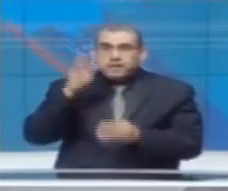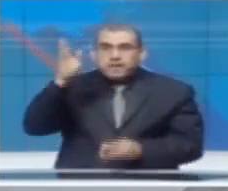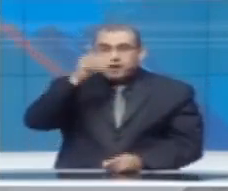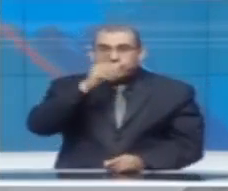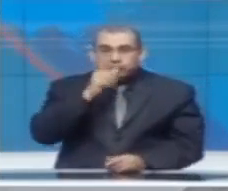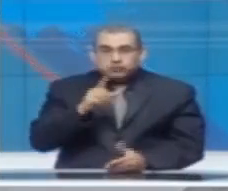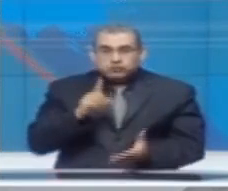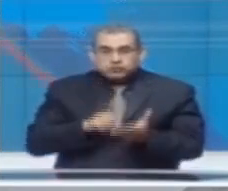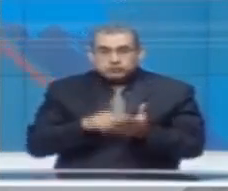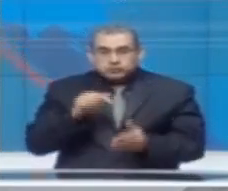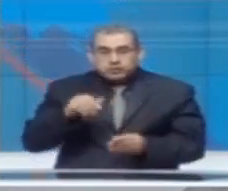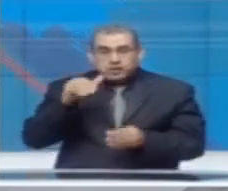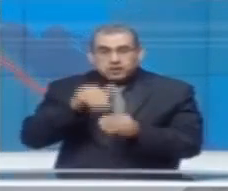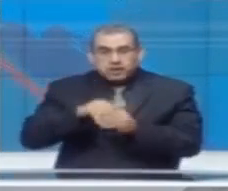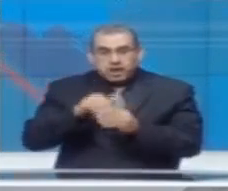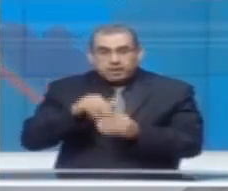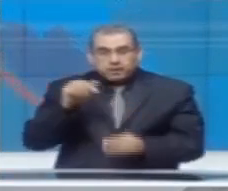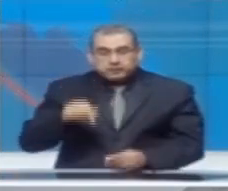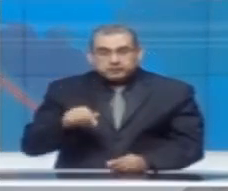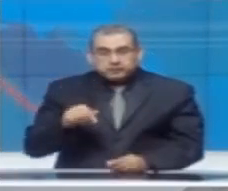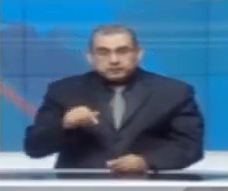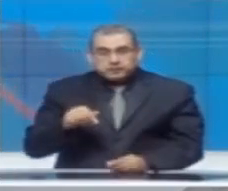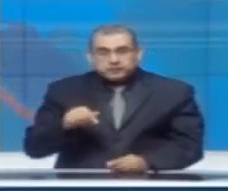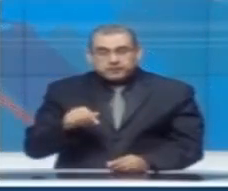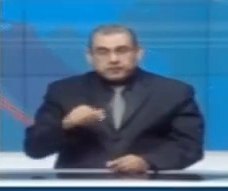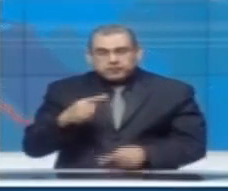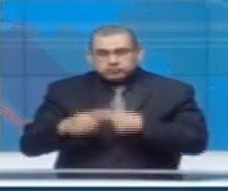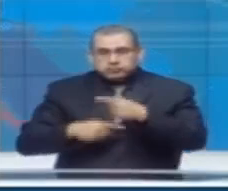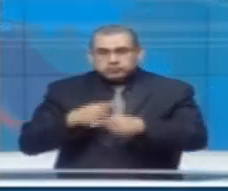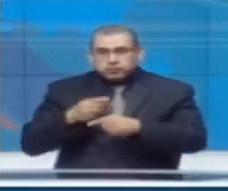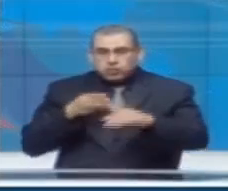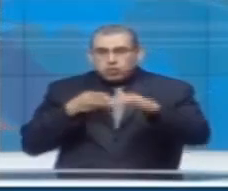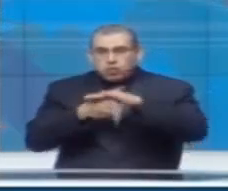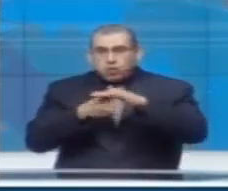هذه الانتخابات تجرى داخل